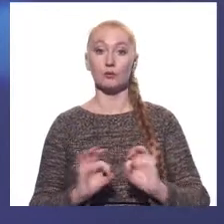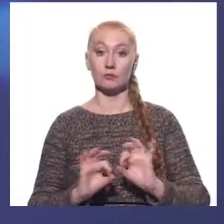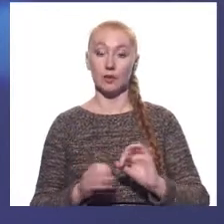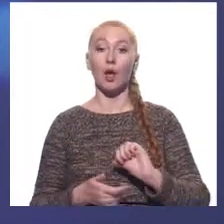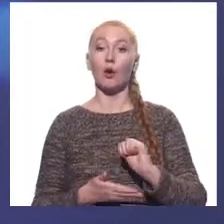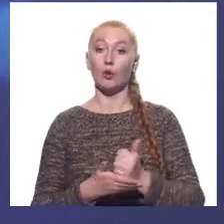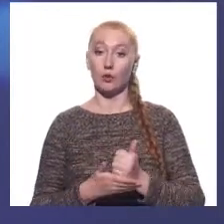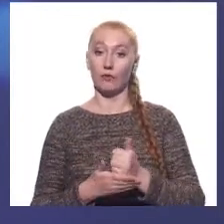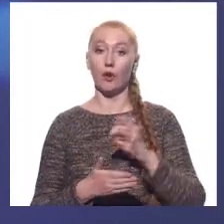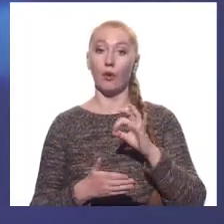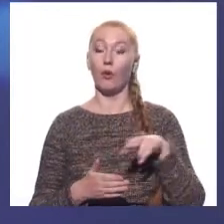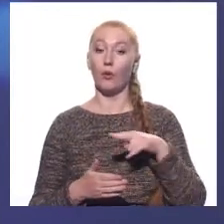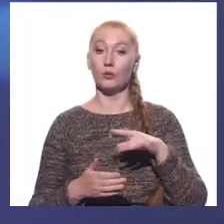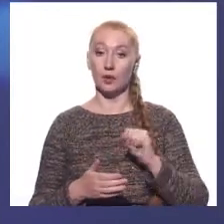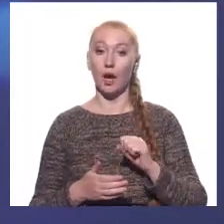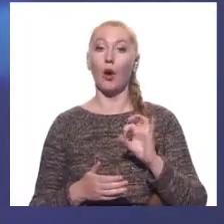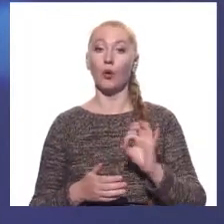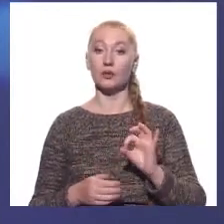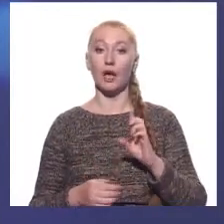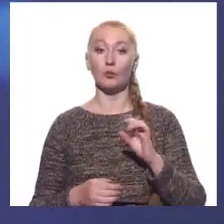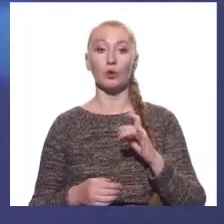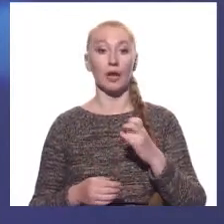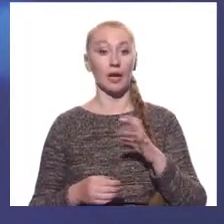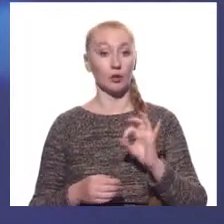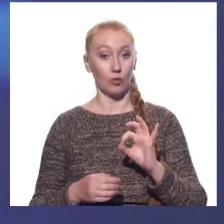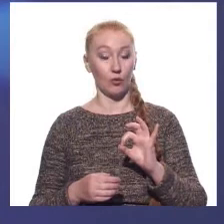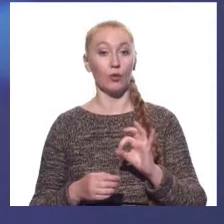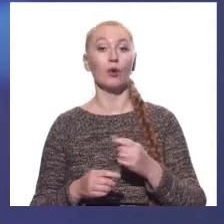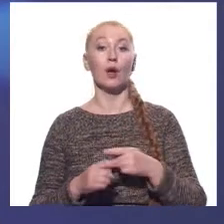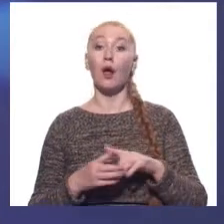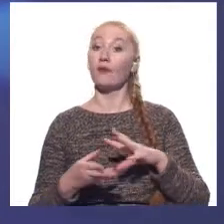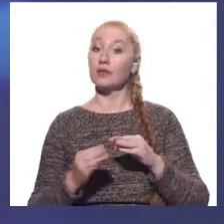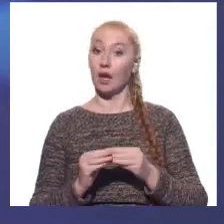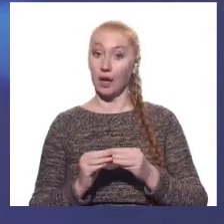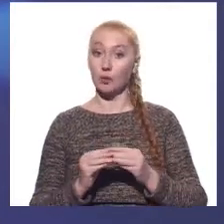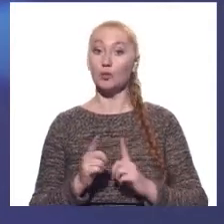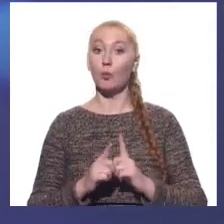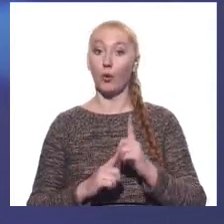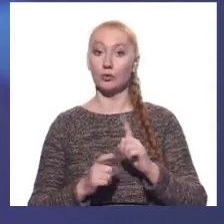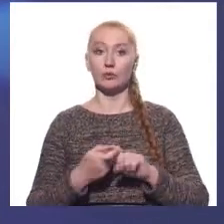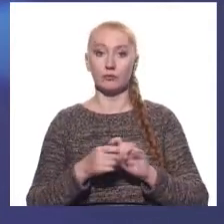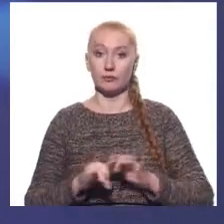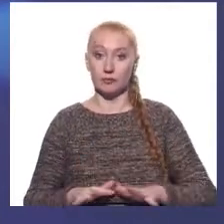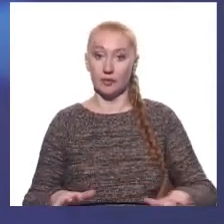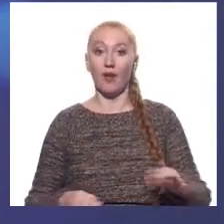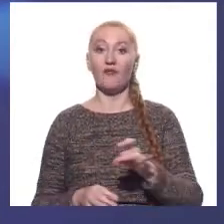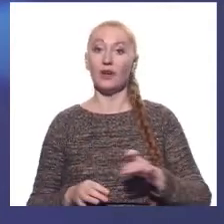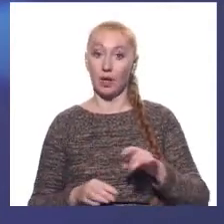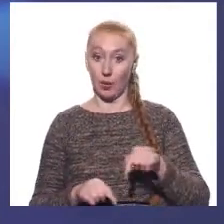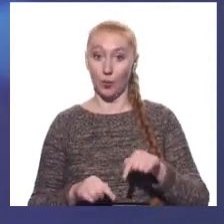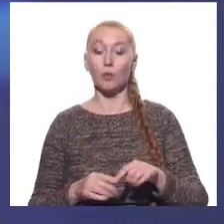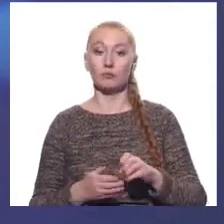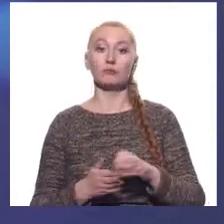повідомив голова Дніпропетровської обласної адміністрації Олександр Бондаренко. Загалом, з початку епідемії в регіоні